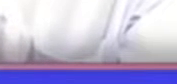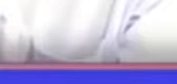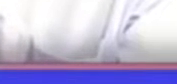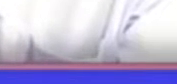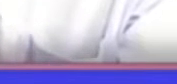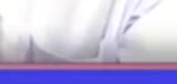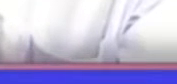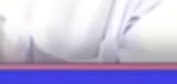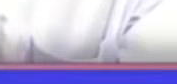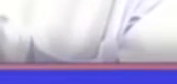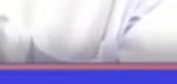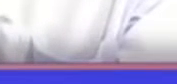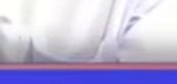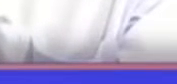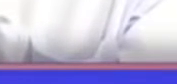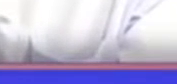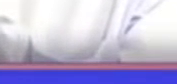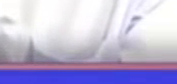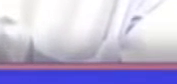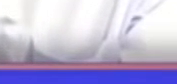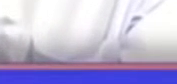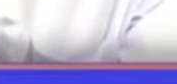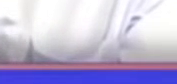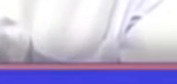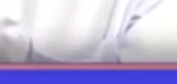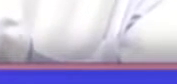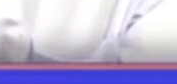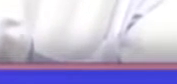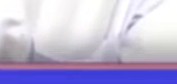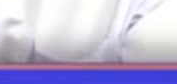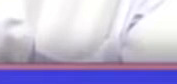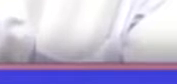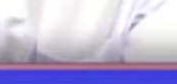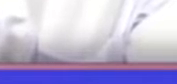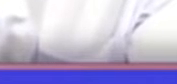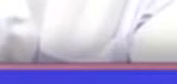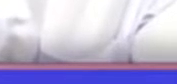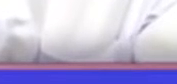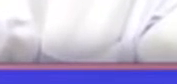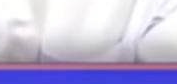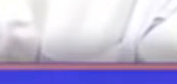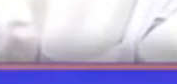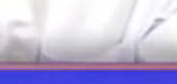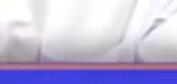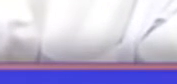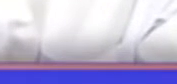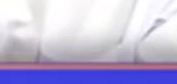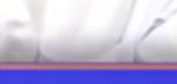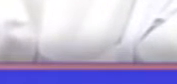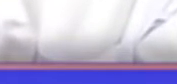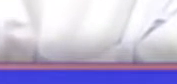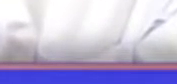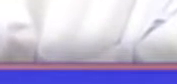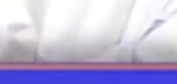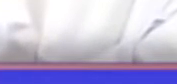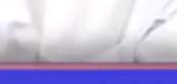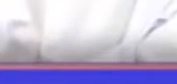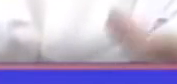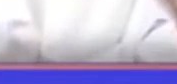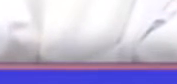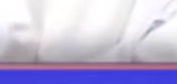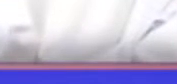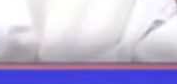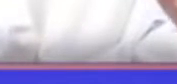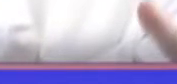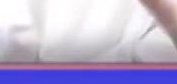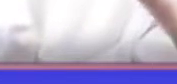นะ22 แต่ว่าคืออย่างที่ท่านรองวิษณุว่าแหละครับคือคุณสุนทรนี่มีบางคดีก็หมดอายุความไปแล้ว